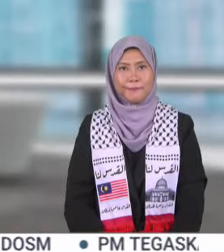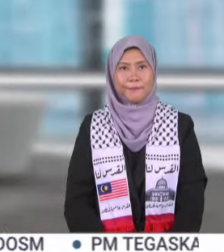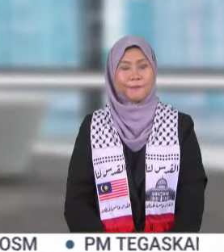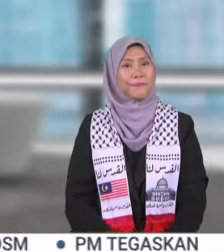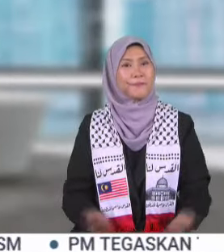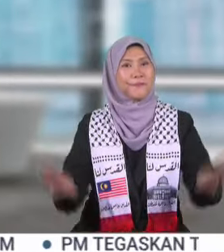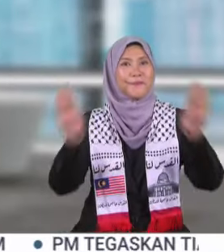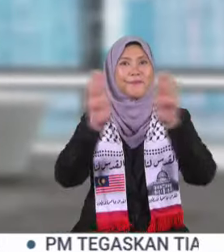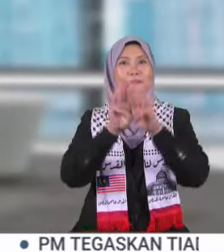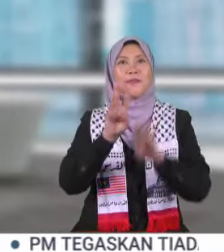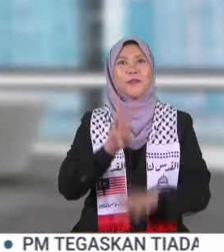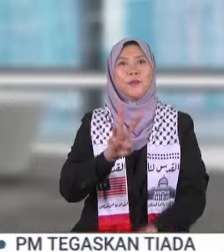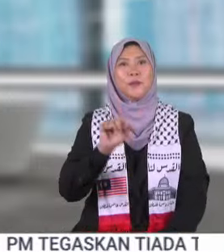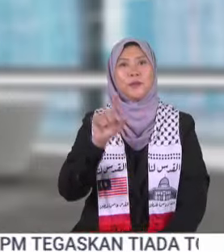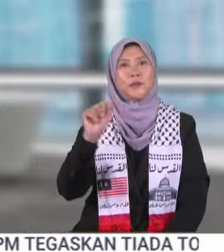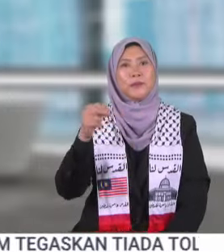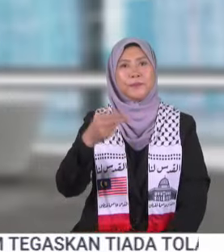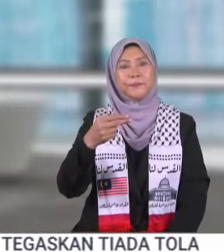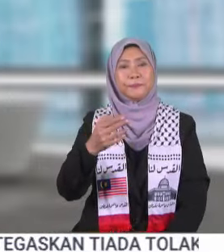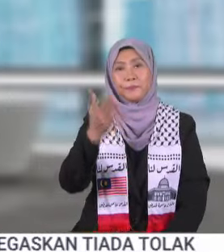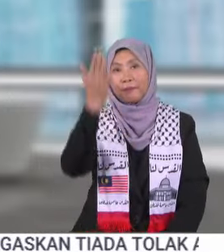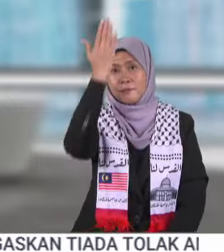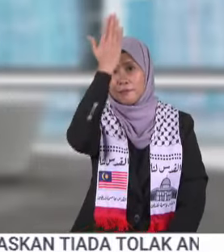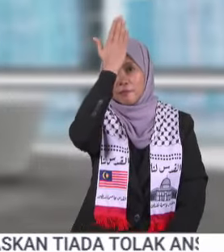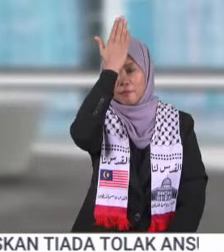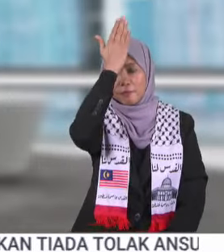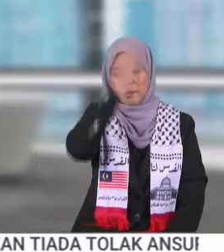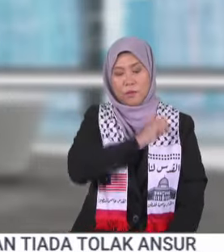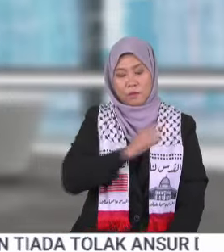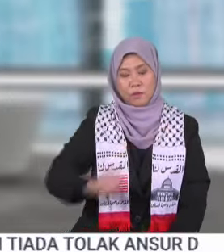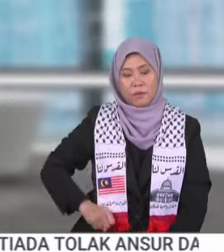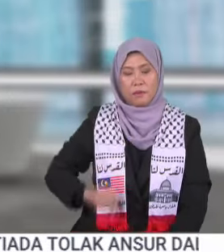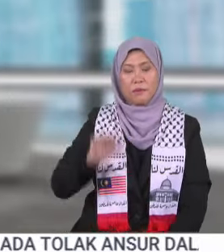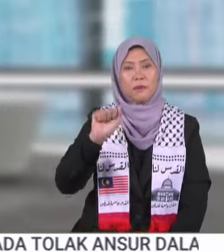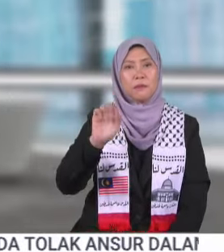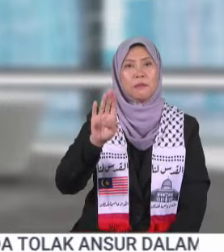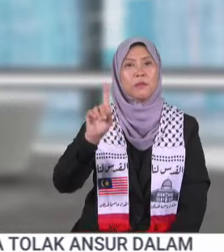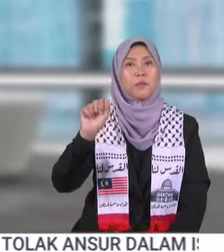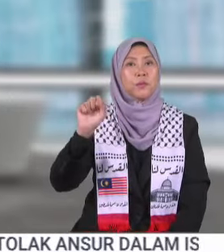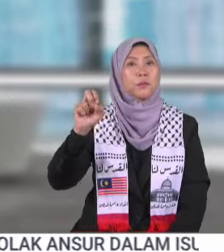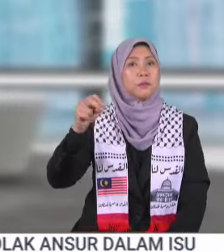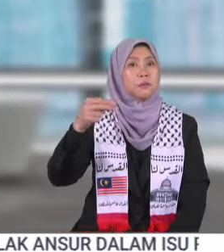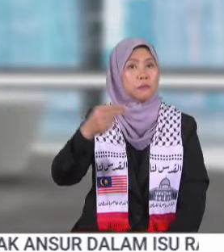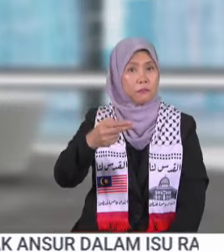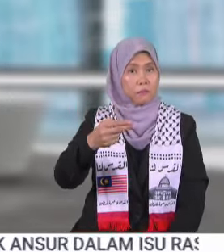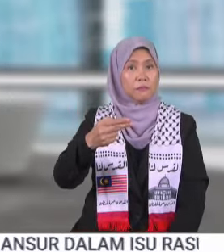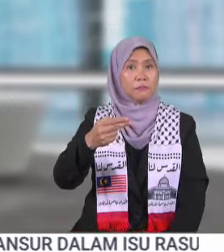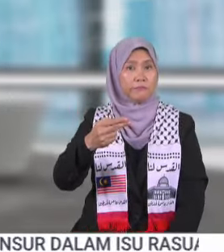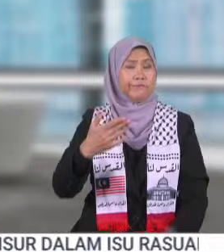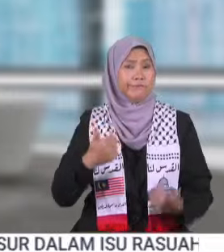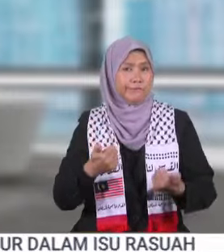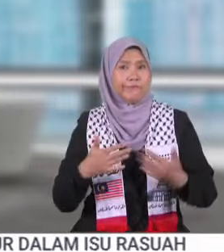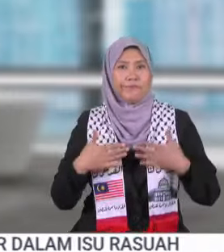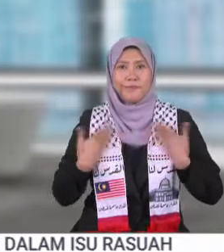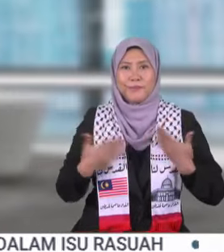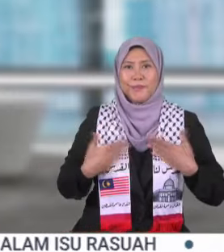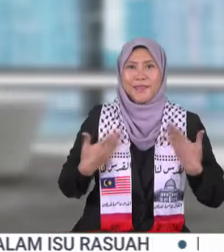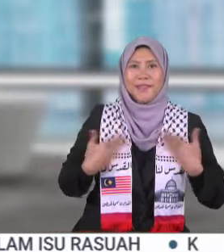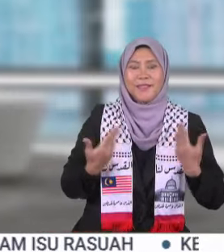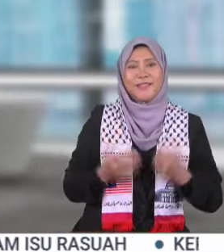bersama berita wilayah yang di-pertuan agong al-sultan Abdullah riayatuddin al-mustafa Bilal Shah menzahirkan rasa amat